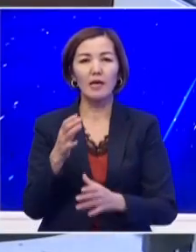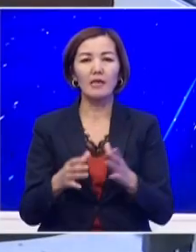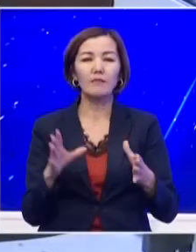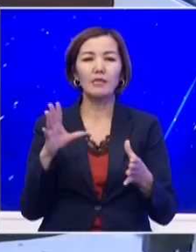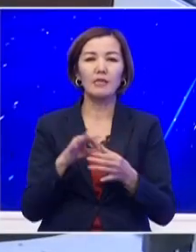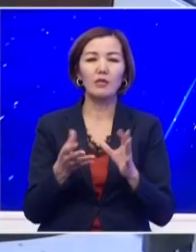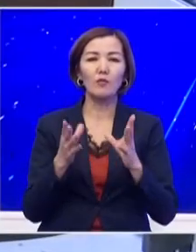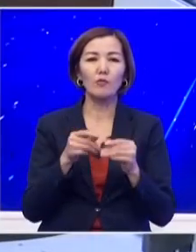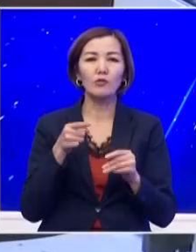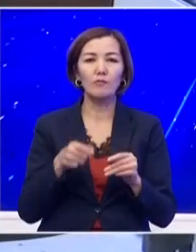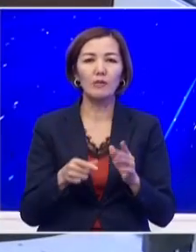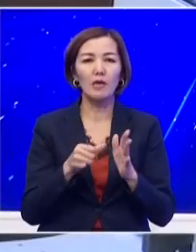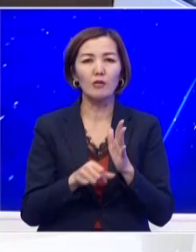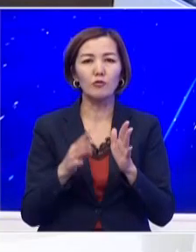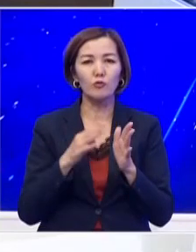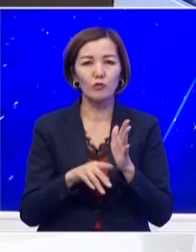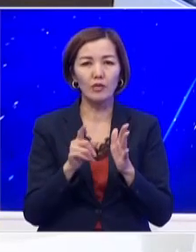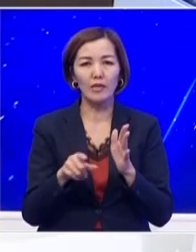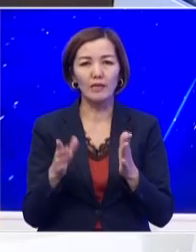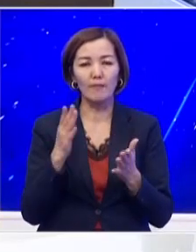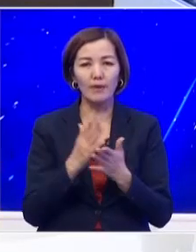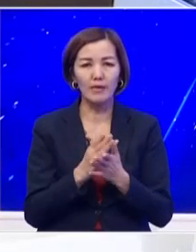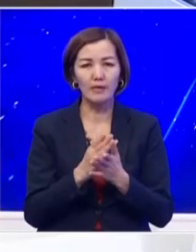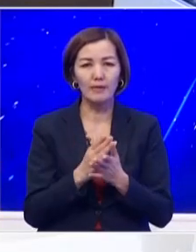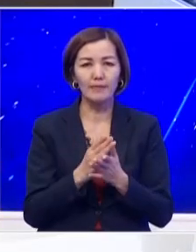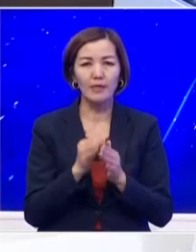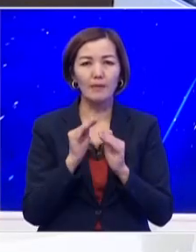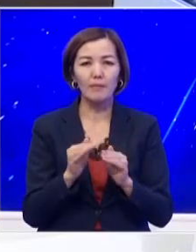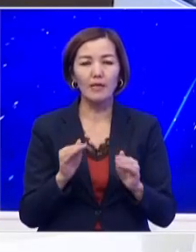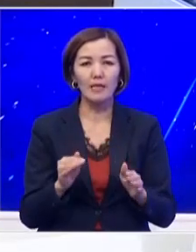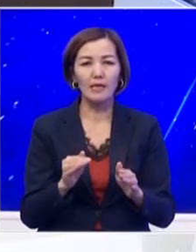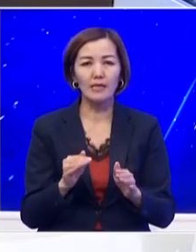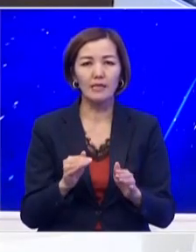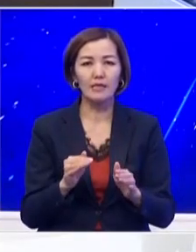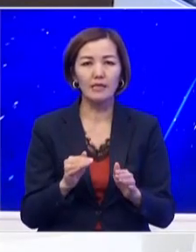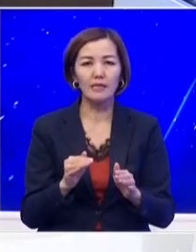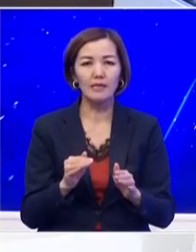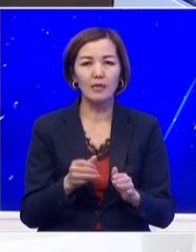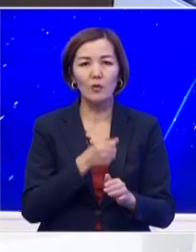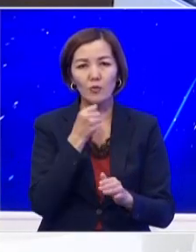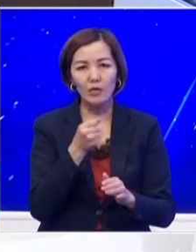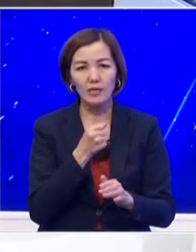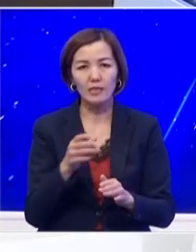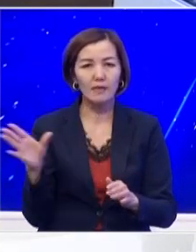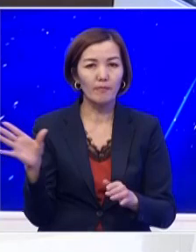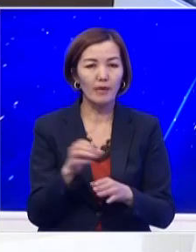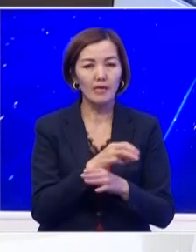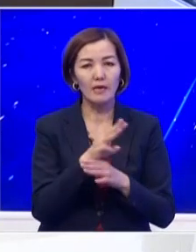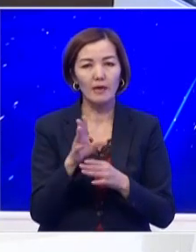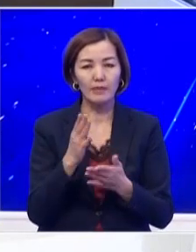бойынша 1690 халық бар. Оның ішінде балалар және үлкен